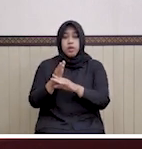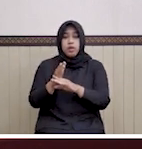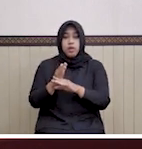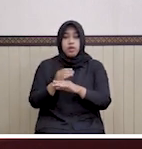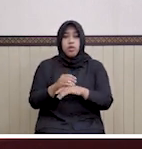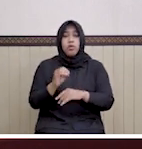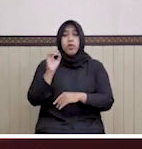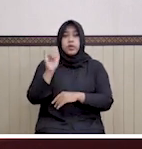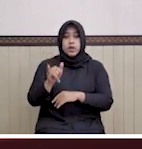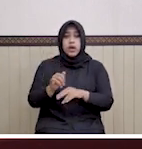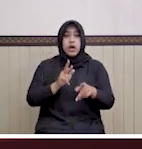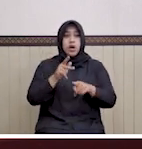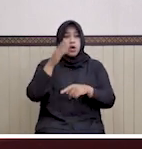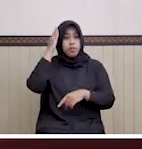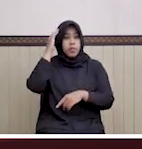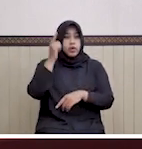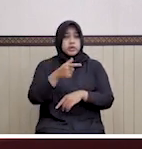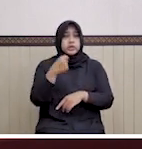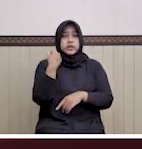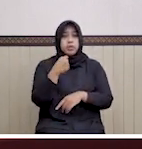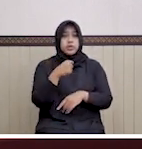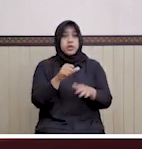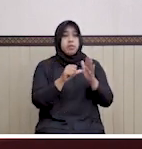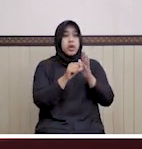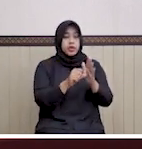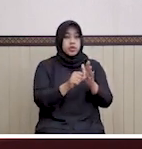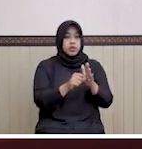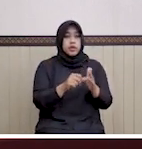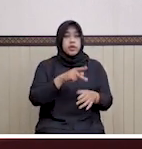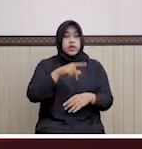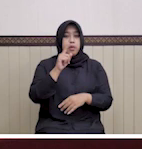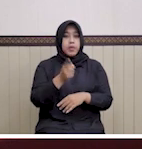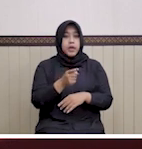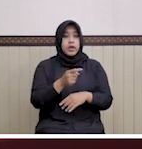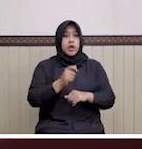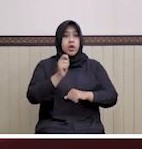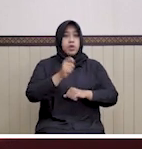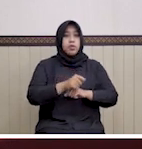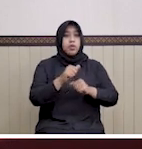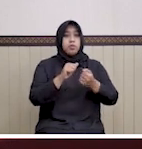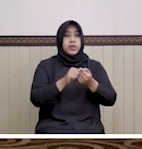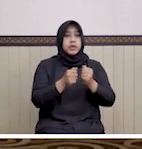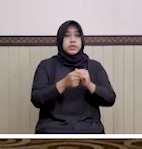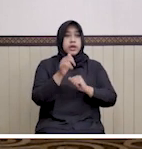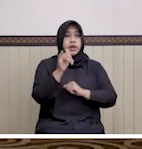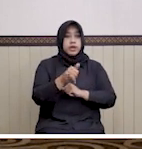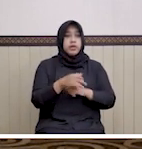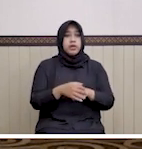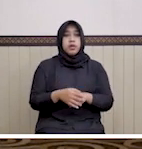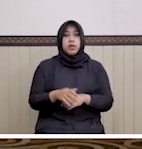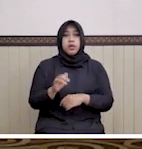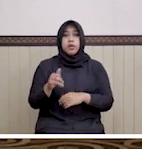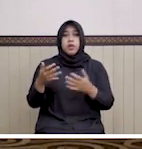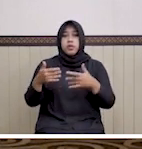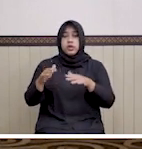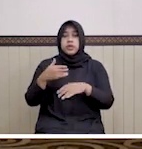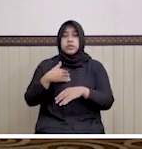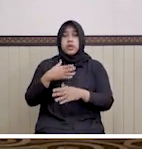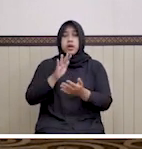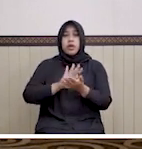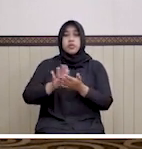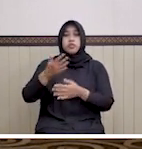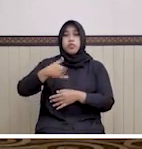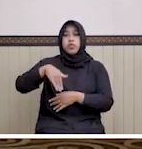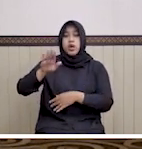kalau polisi nggak bisa bantu kita pakai beku masalah gitu Ya udah saya pulang